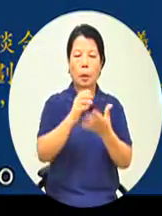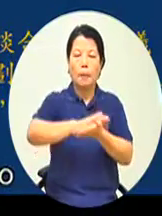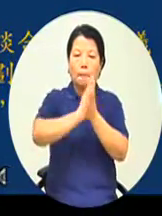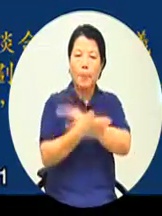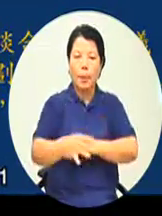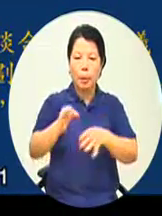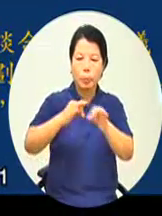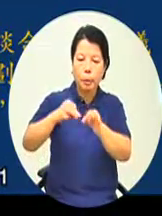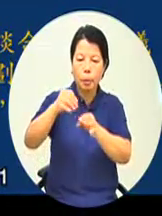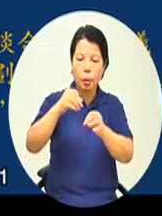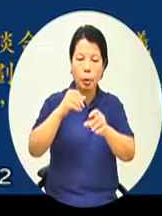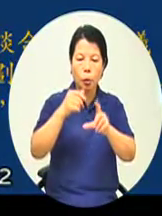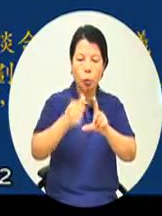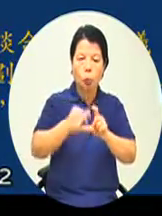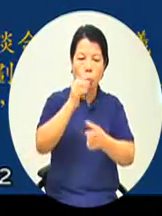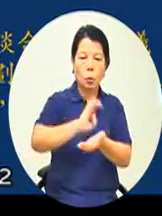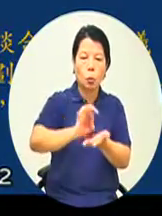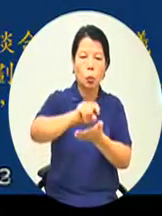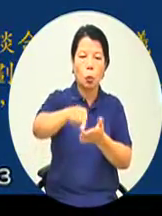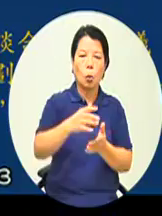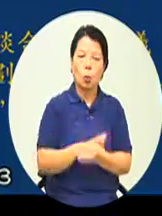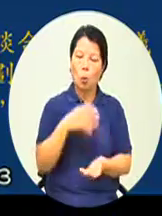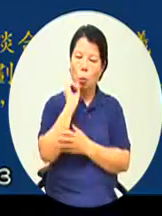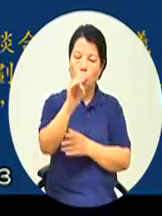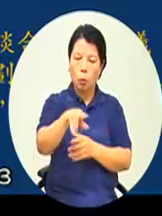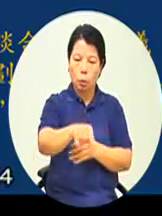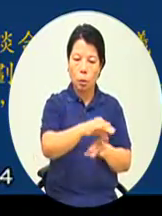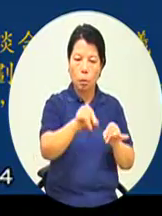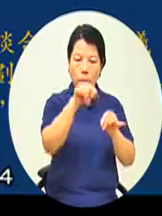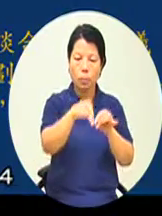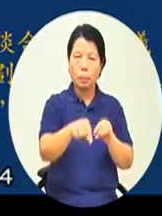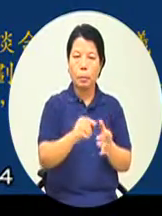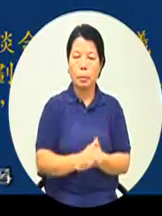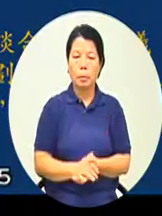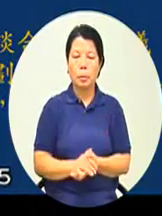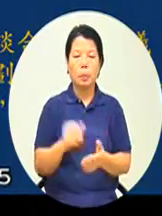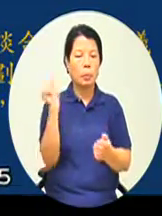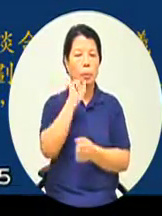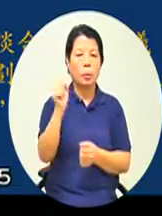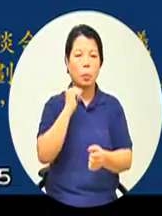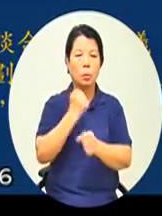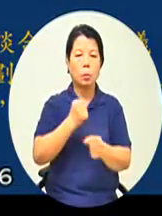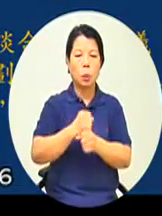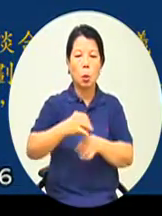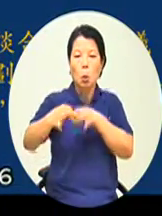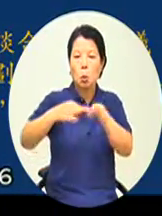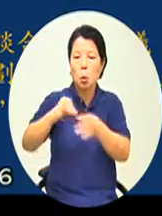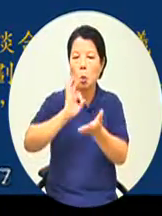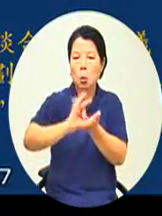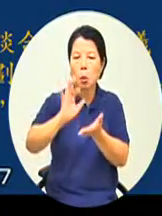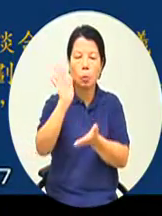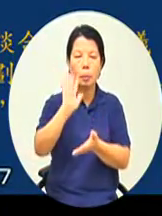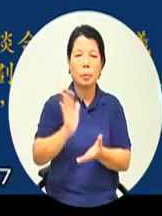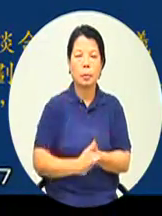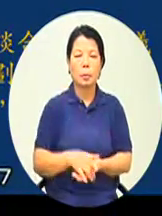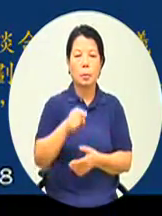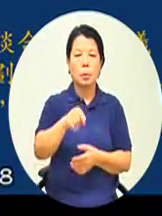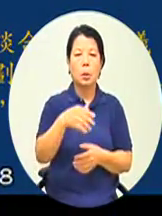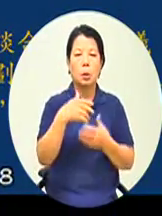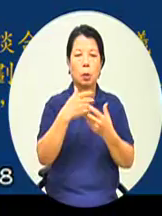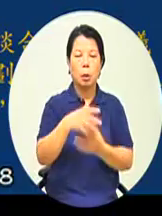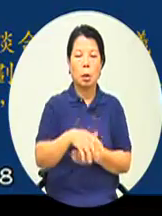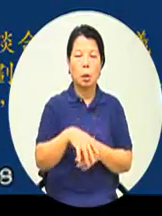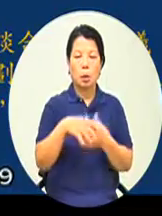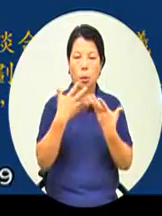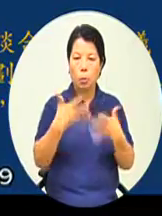来使用。我在这边强力的呼吁，这块地不能作为商业来使用，因为它有很强